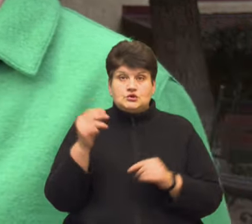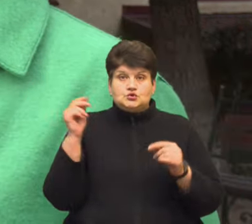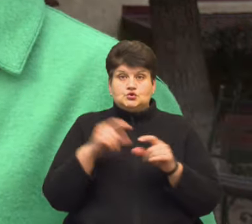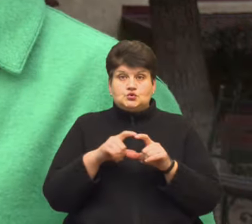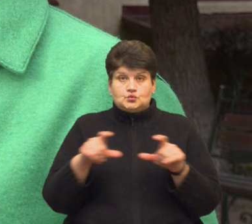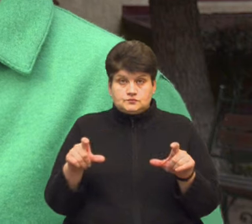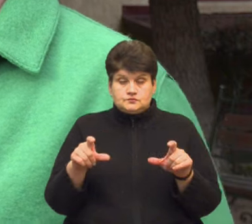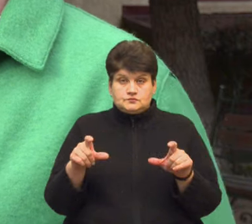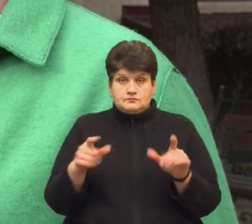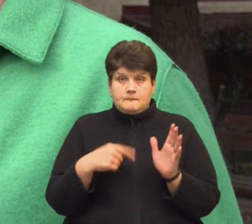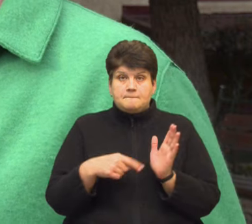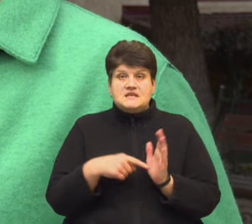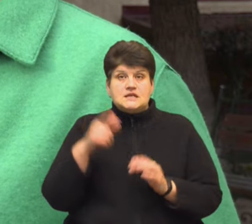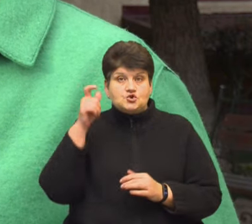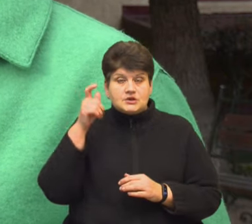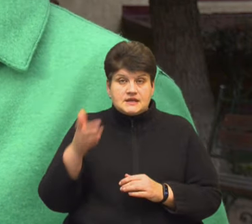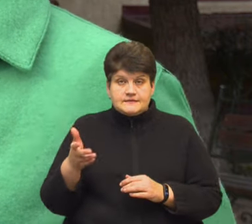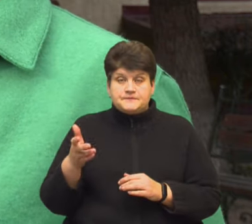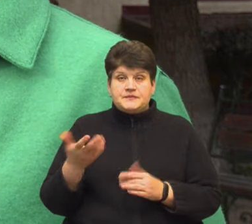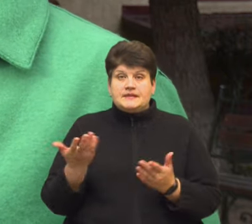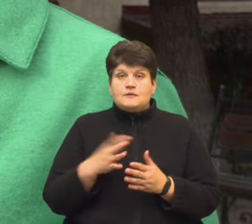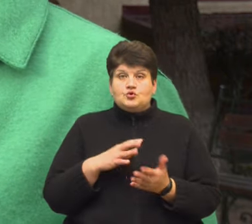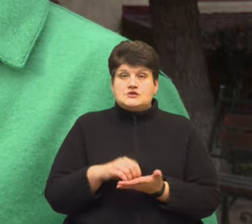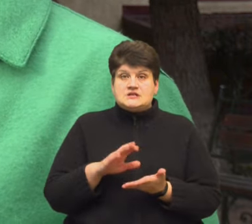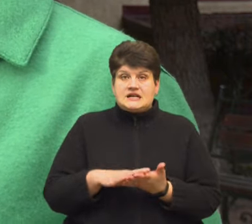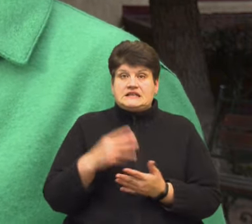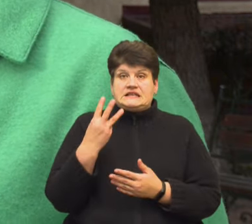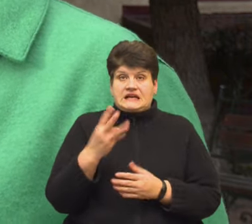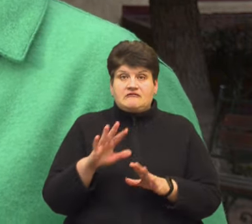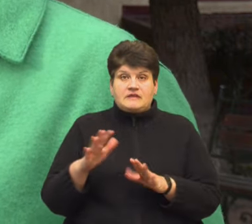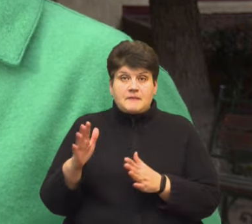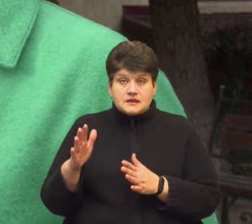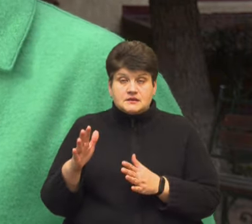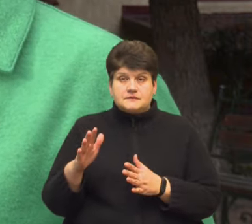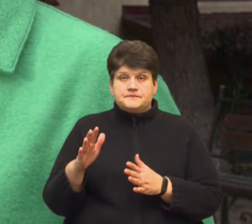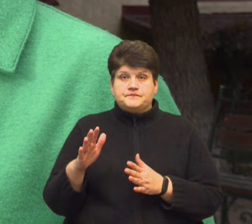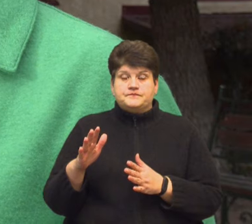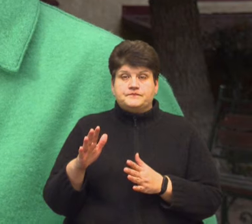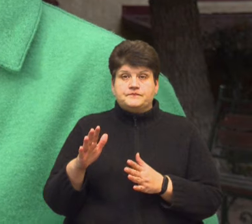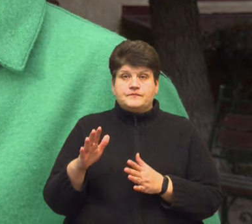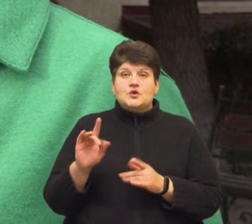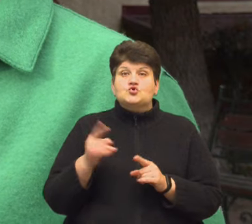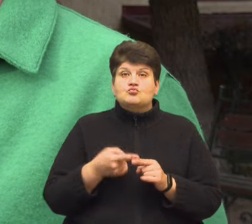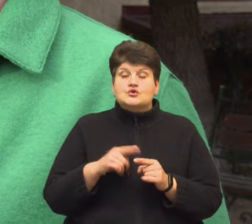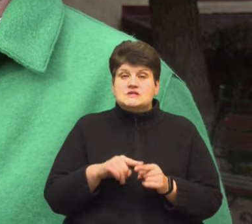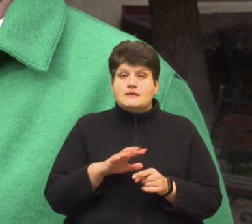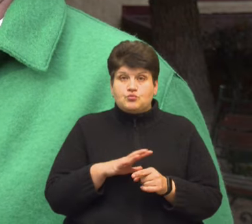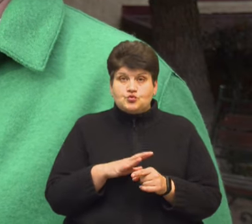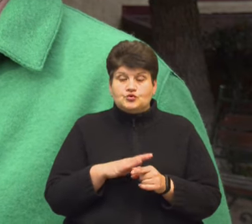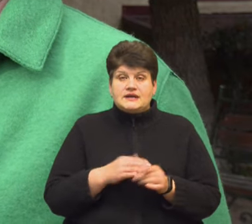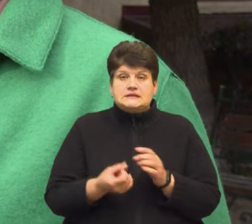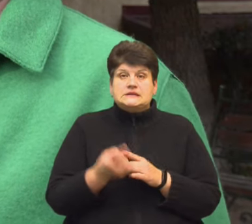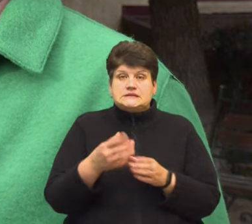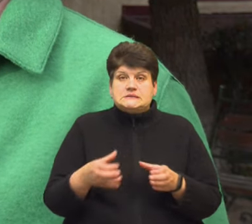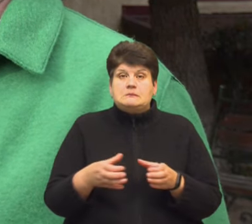міста Чортків де було зареєстровано три випадки чому це було кваліфіковано як спалах тому